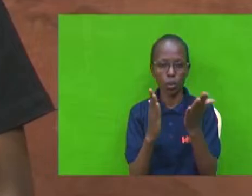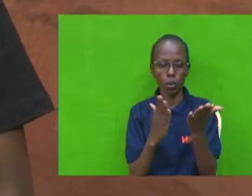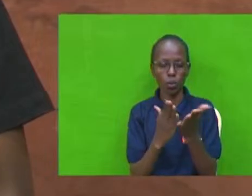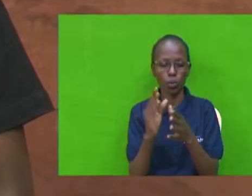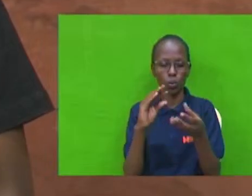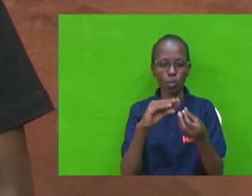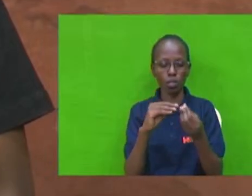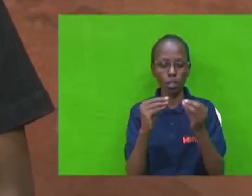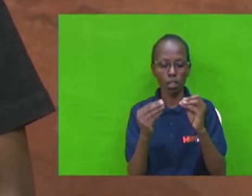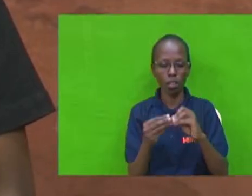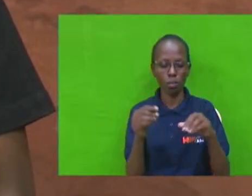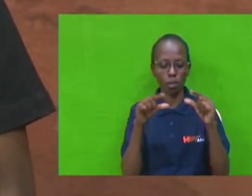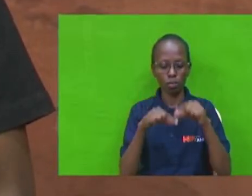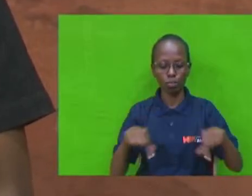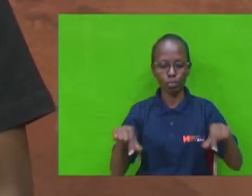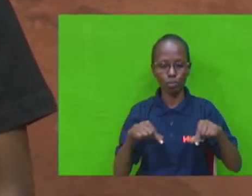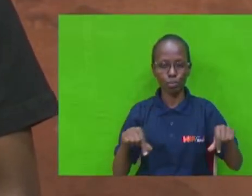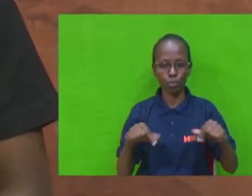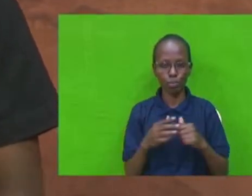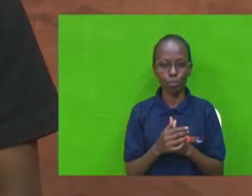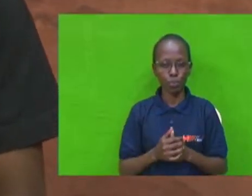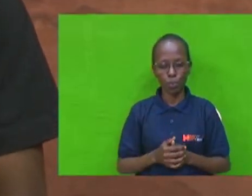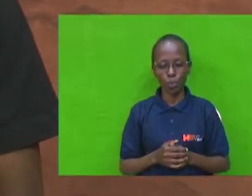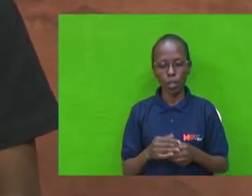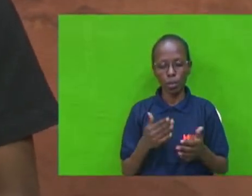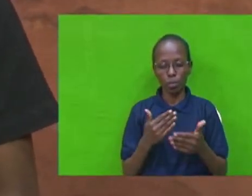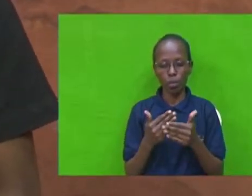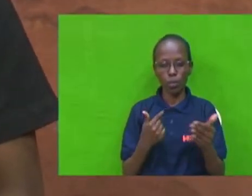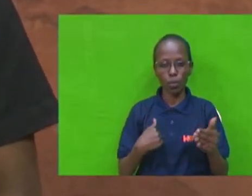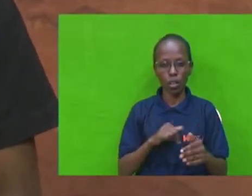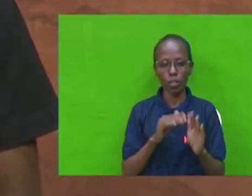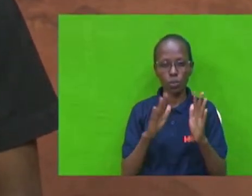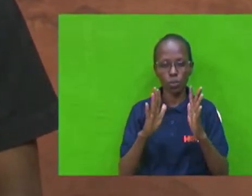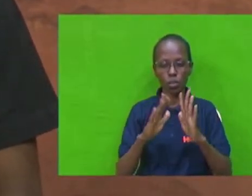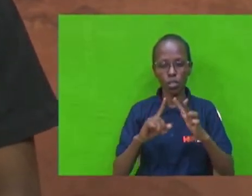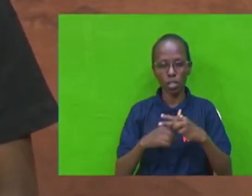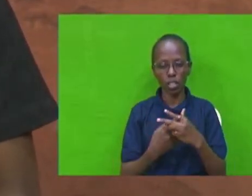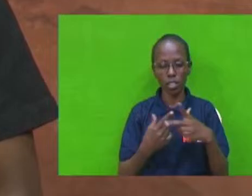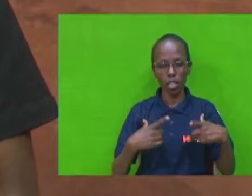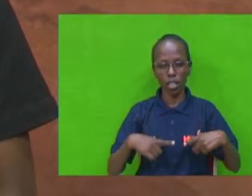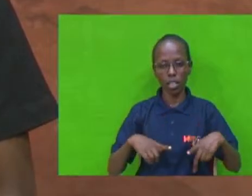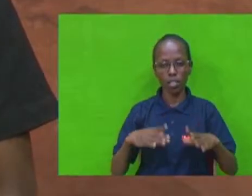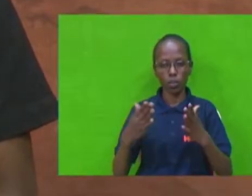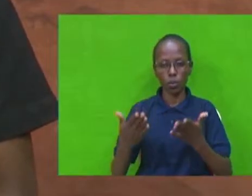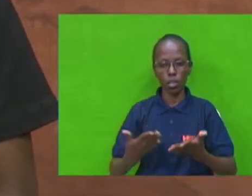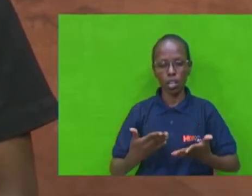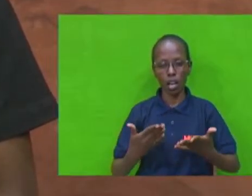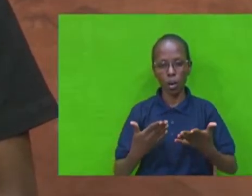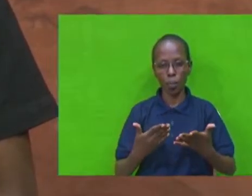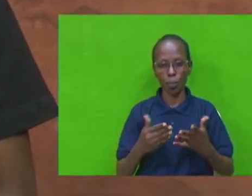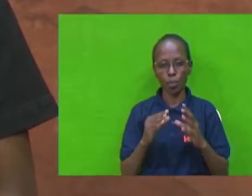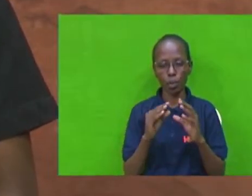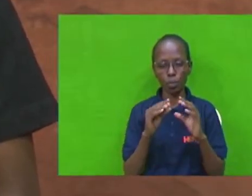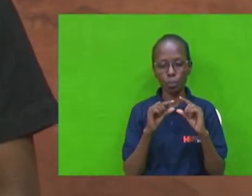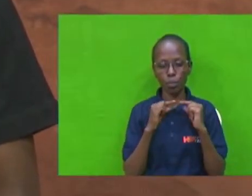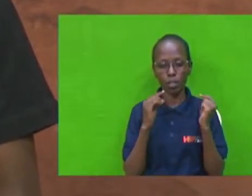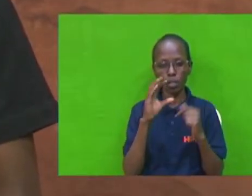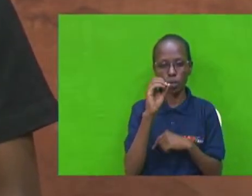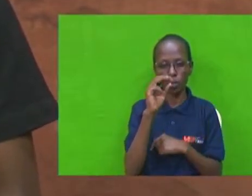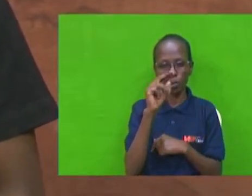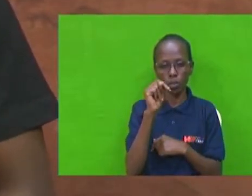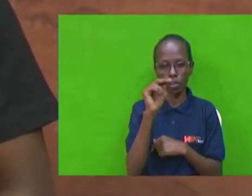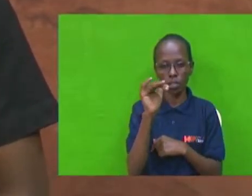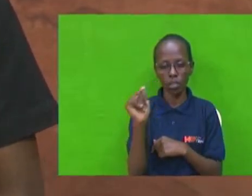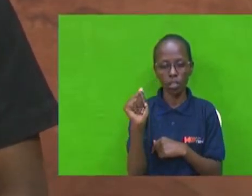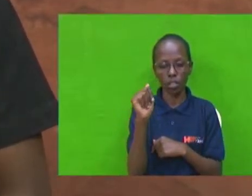nambari unayoitazama katika runinga yako. Basi kabla tuanze, niruhusu nimkaribishe mwalimu Onyango akatufungulie kwa